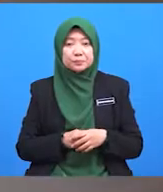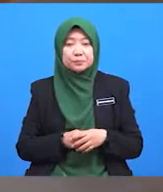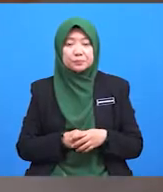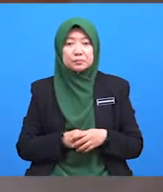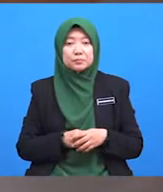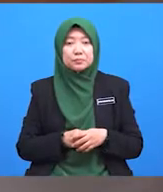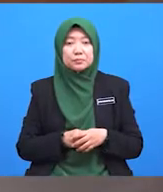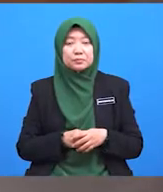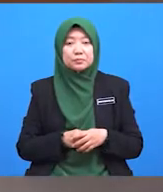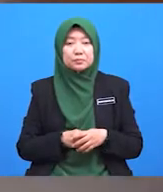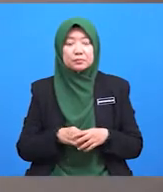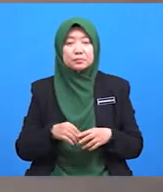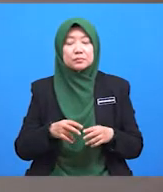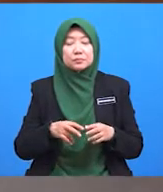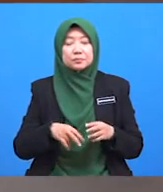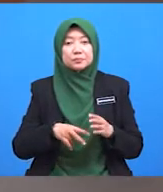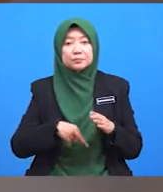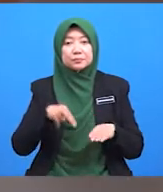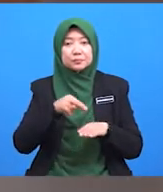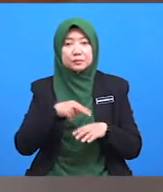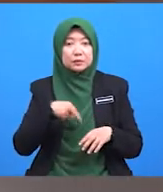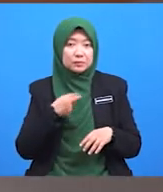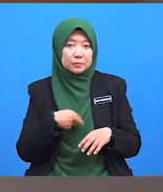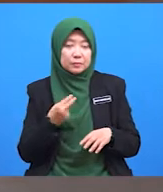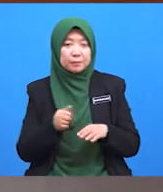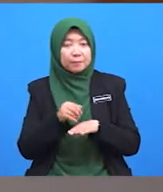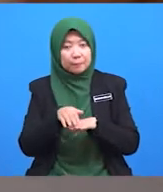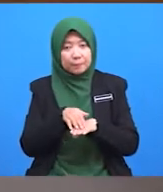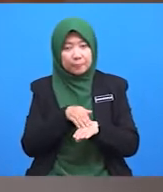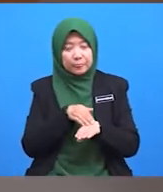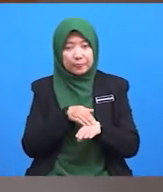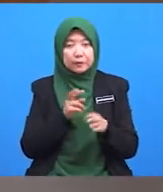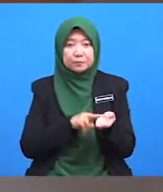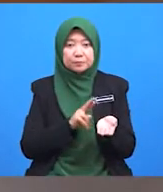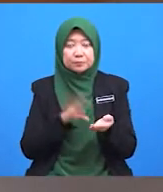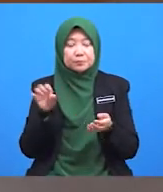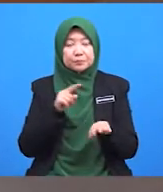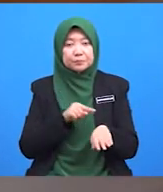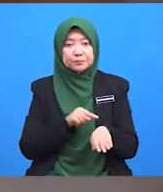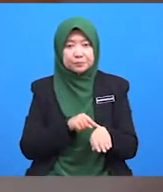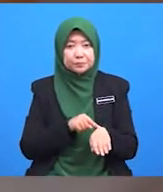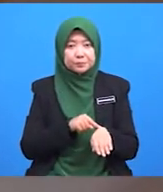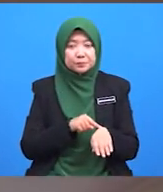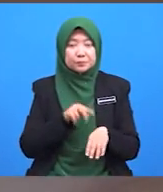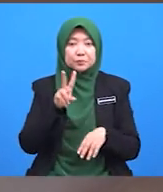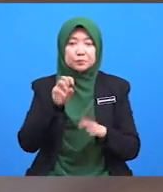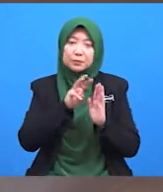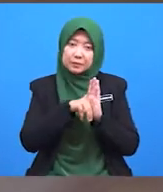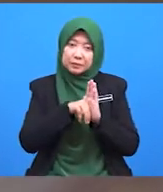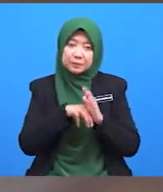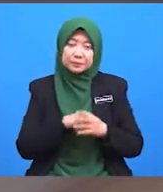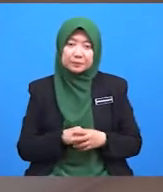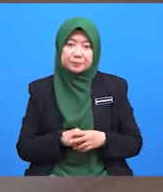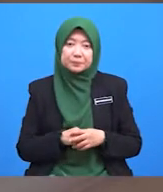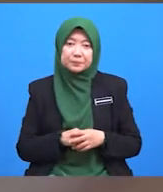tekan polariti dan naikkan intensiti dengan perlahan. Rawatan ini mengambil masa lebih kurang 20